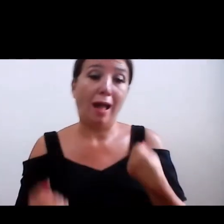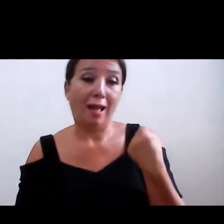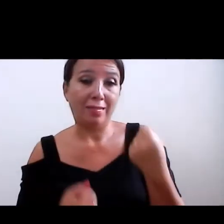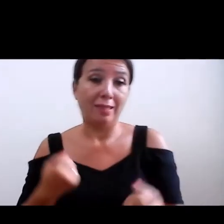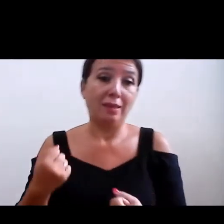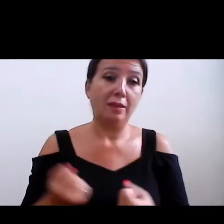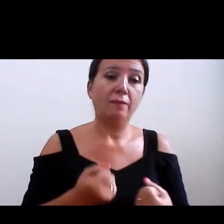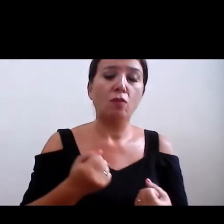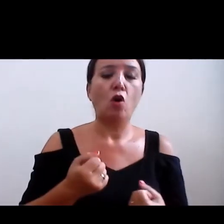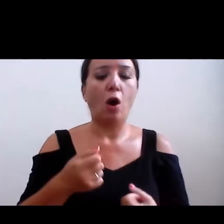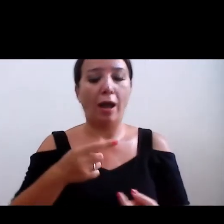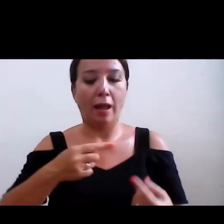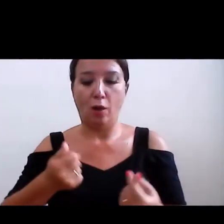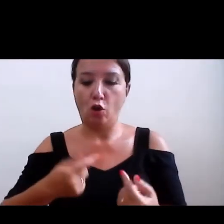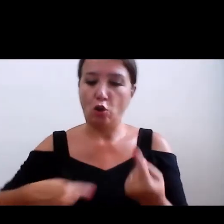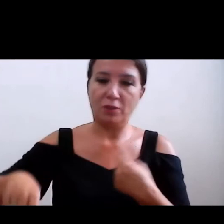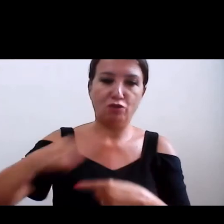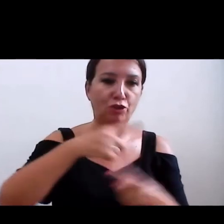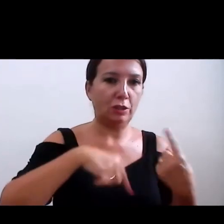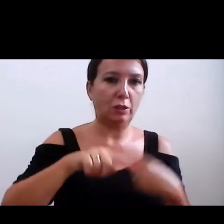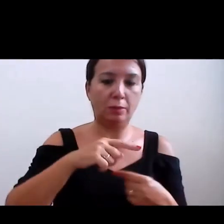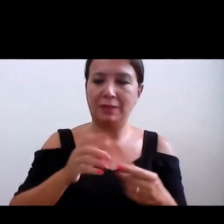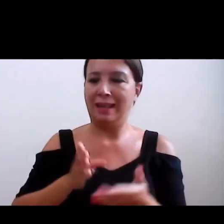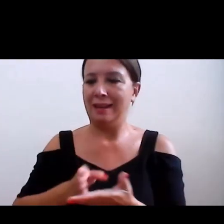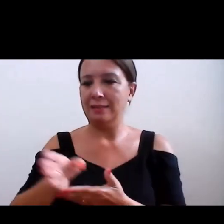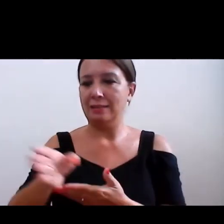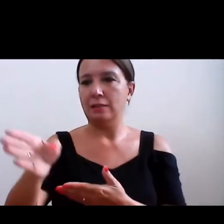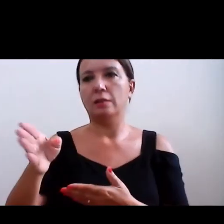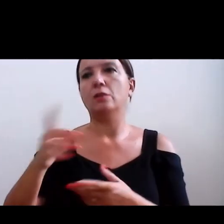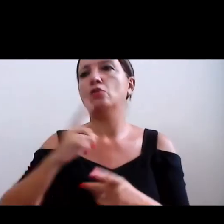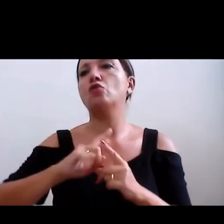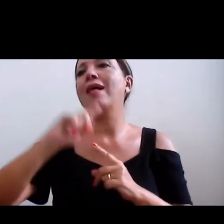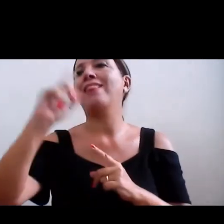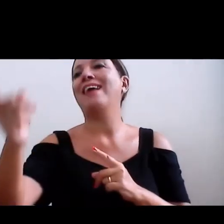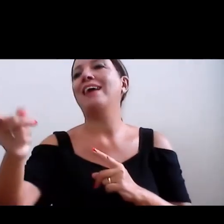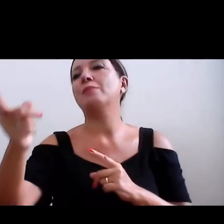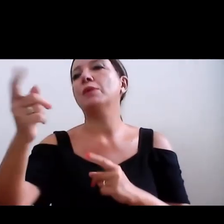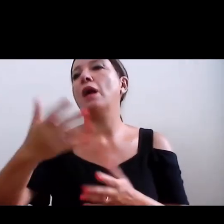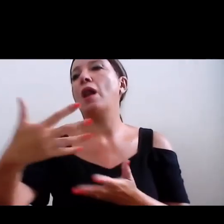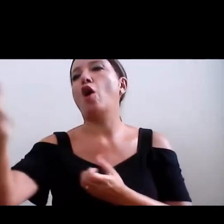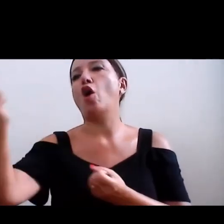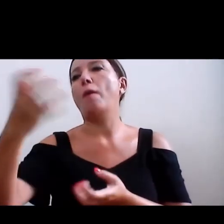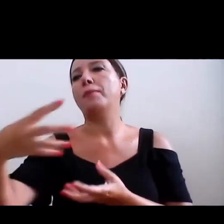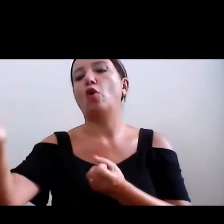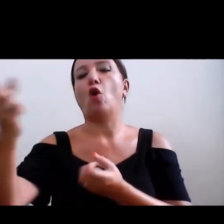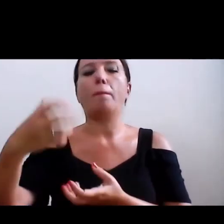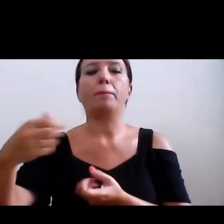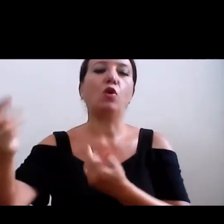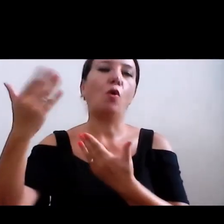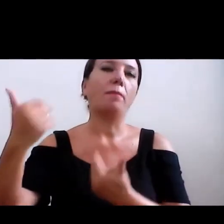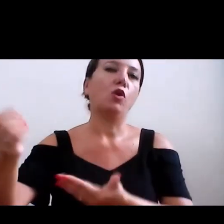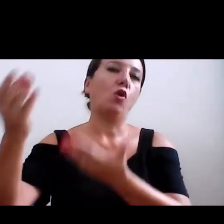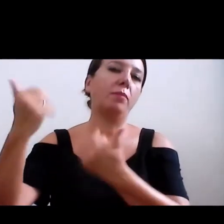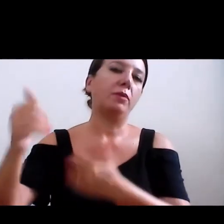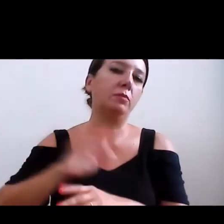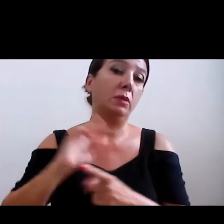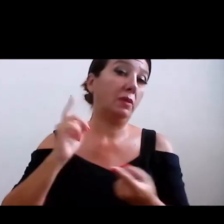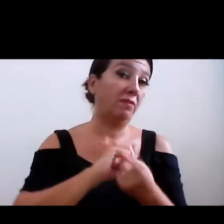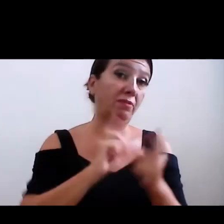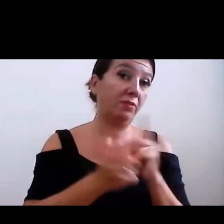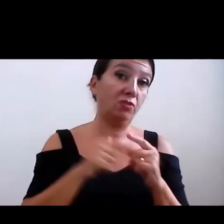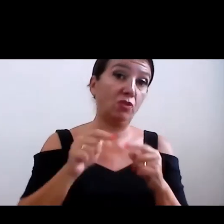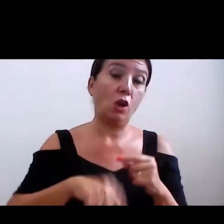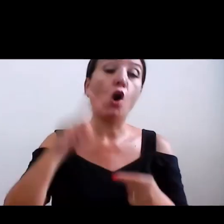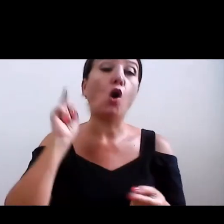quello che era il modello di economia lineare, dove era un po' il terminale della filiera, dove arrivava tutto sostanzialmente. Invece adesso il